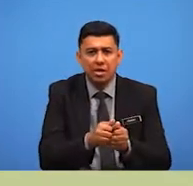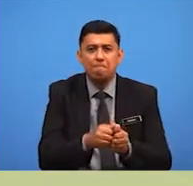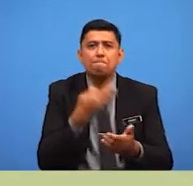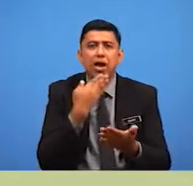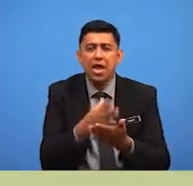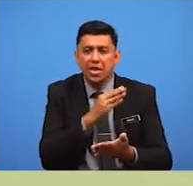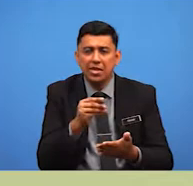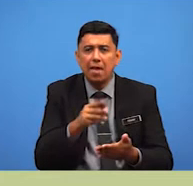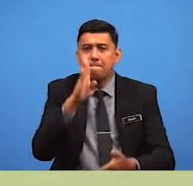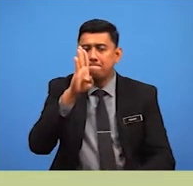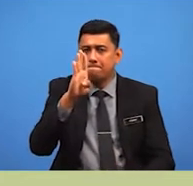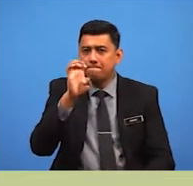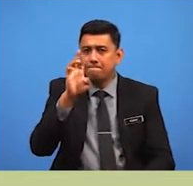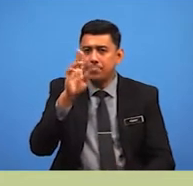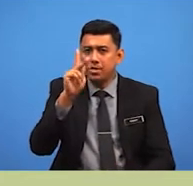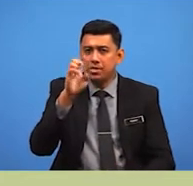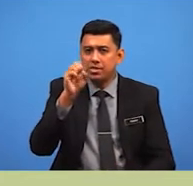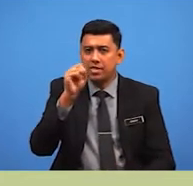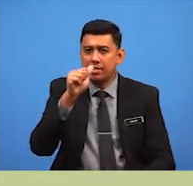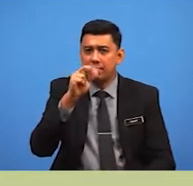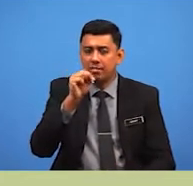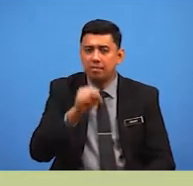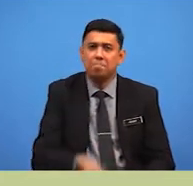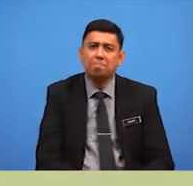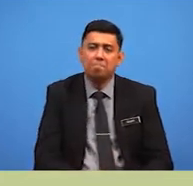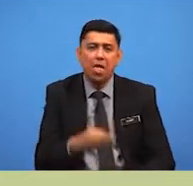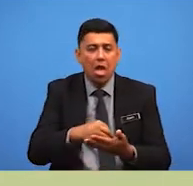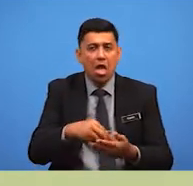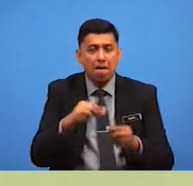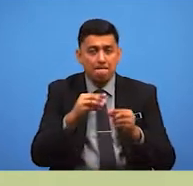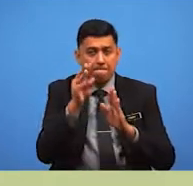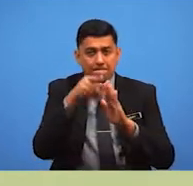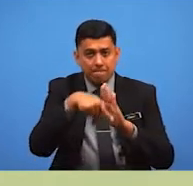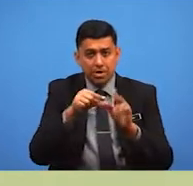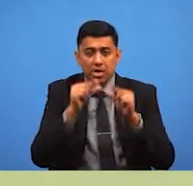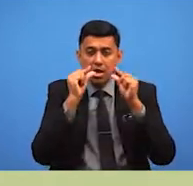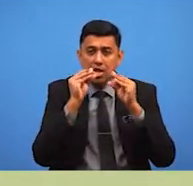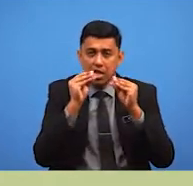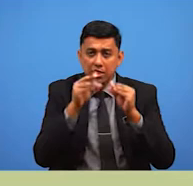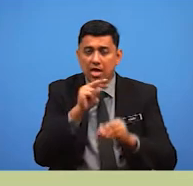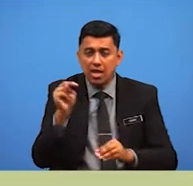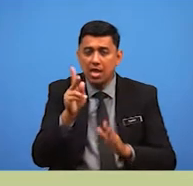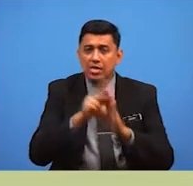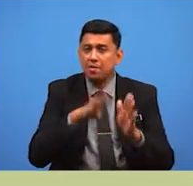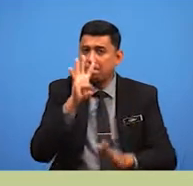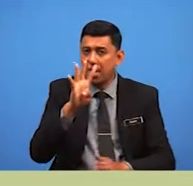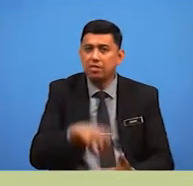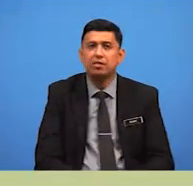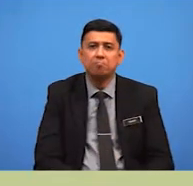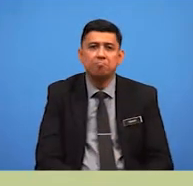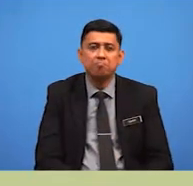berkesan. Pengajaran keempat dalam pantun dua kerat nasihat